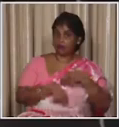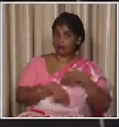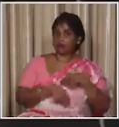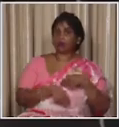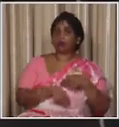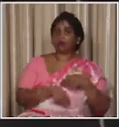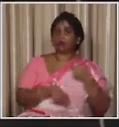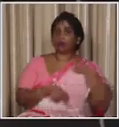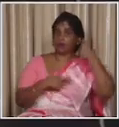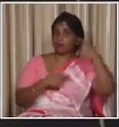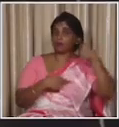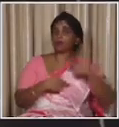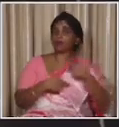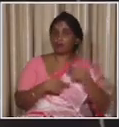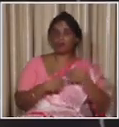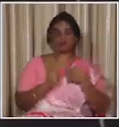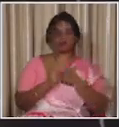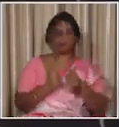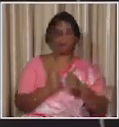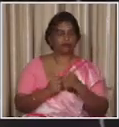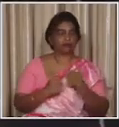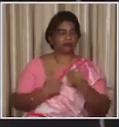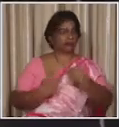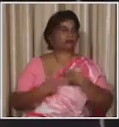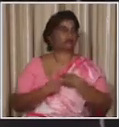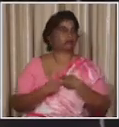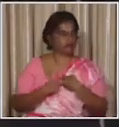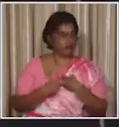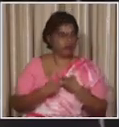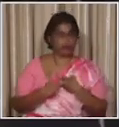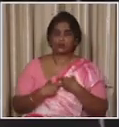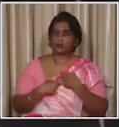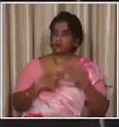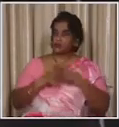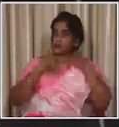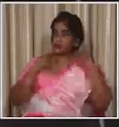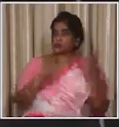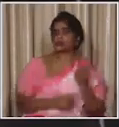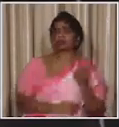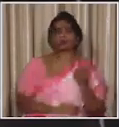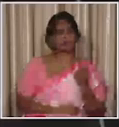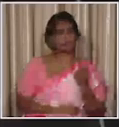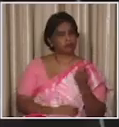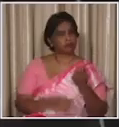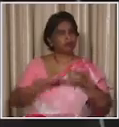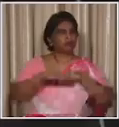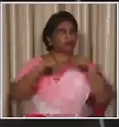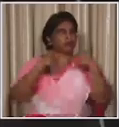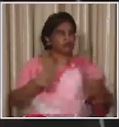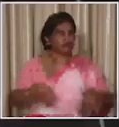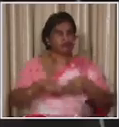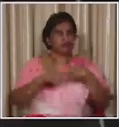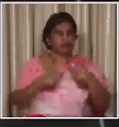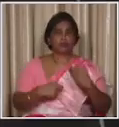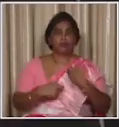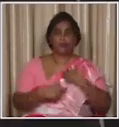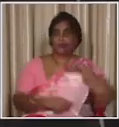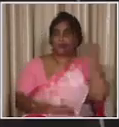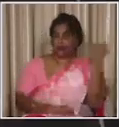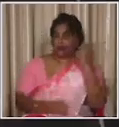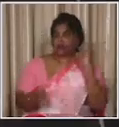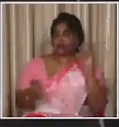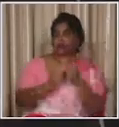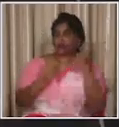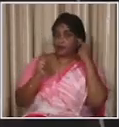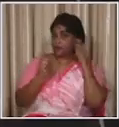මොහොතෙත් මට විරුද්ධව අරගෙන තියෙන වාරණ නියෝගයක් විශාල මුදල් කන්දරාවක් වියදම් කර කර අපි කතා